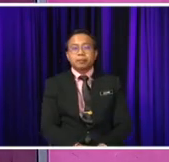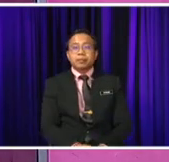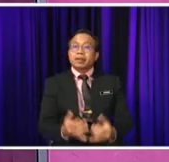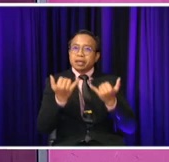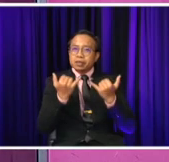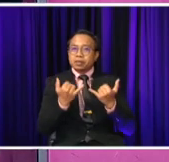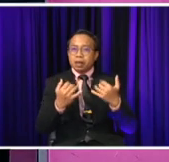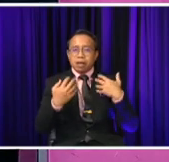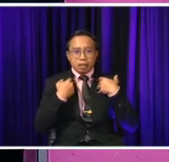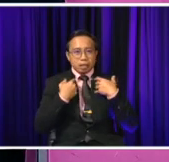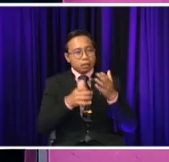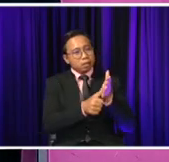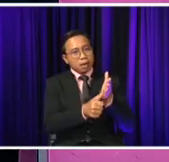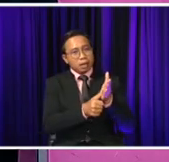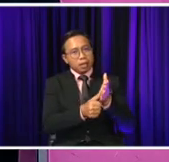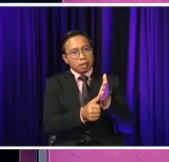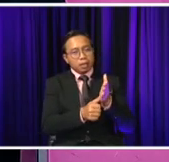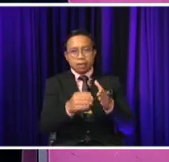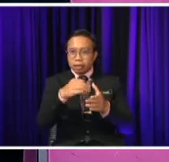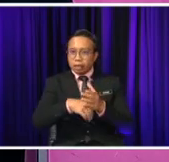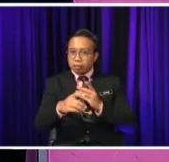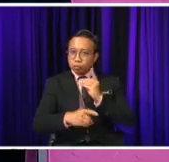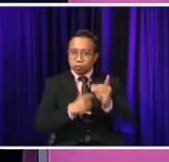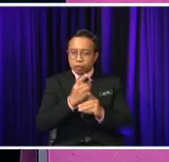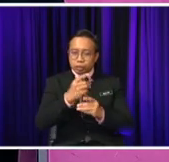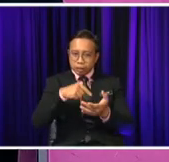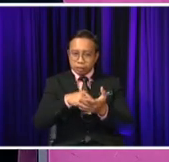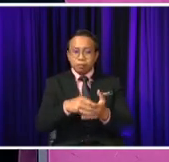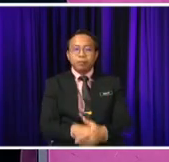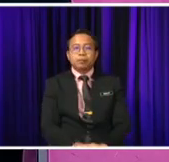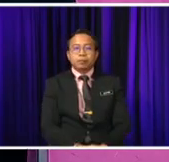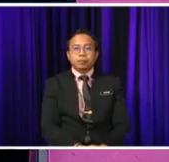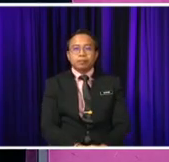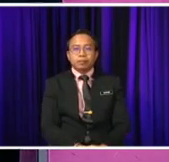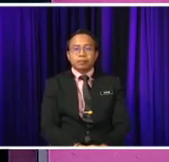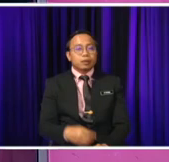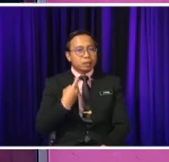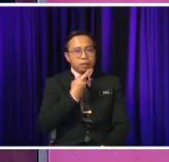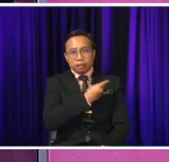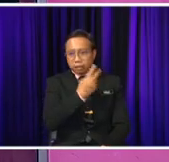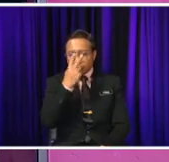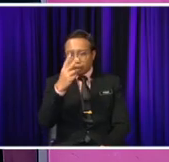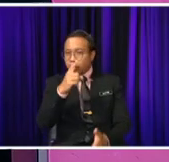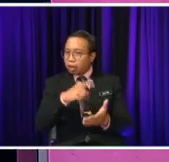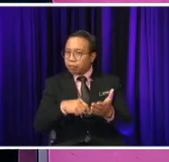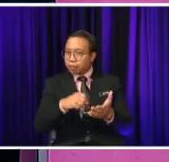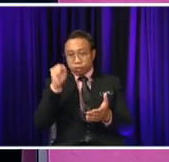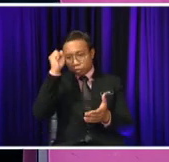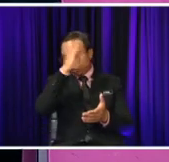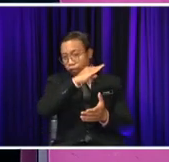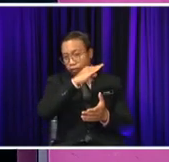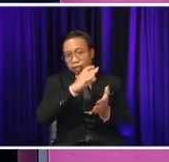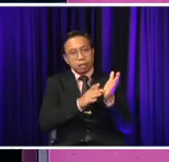ini wujud pula dadah eh dalam-dalam-dalam dunia sekarang ini ujung pula dada Oke kita tengok Apa sifat dadah pula